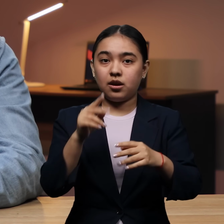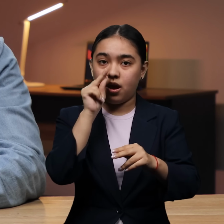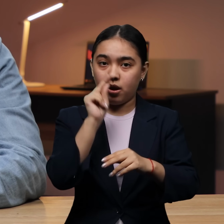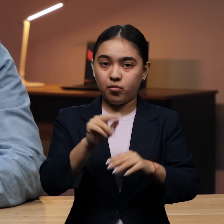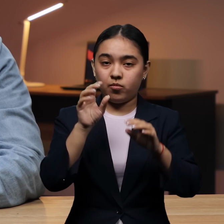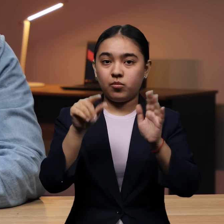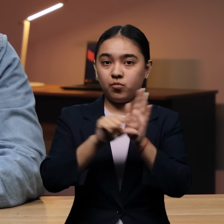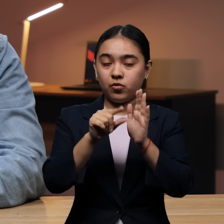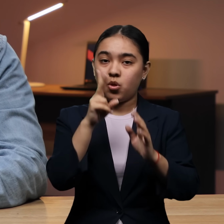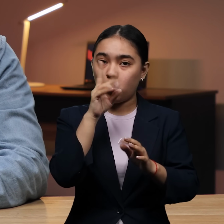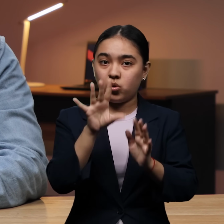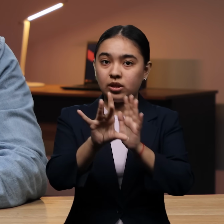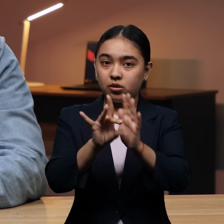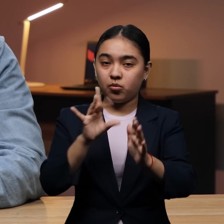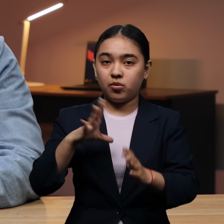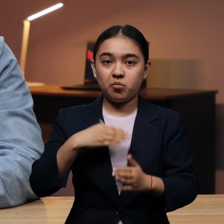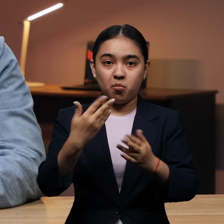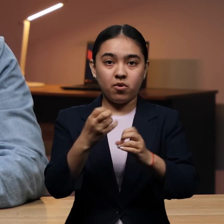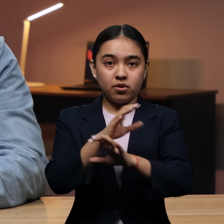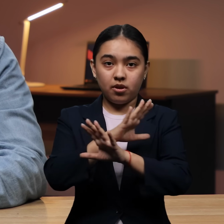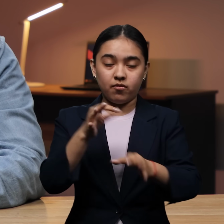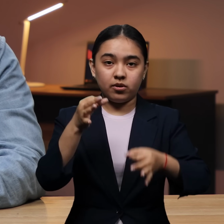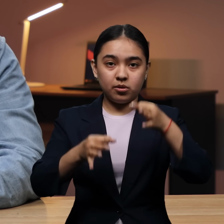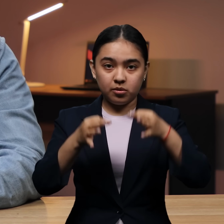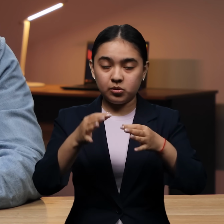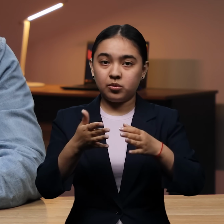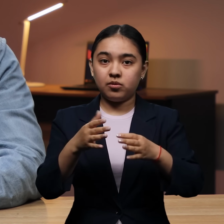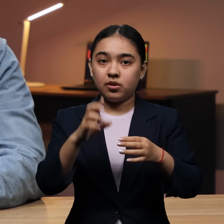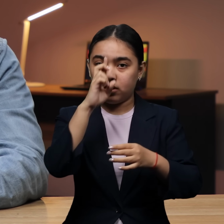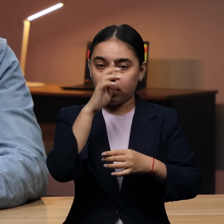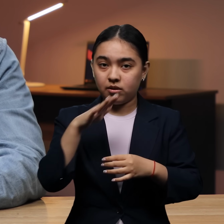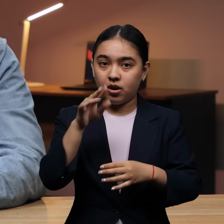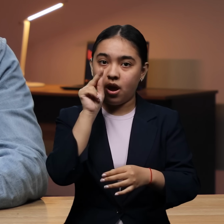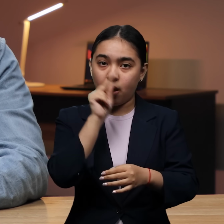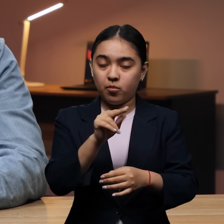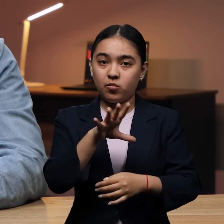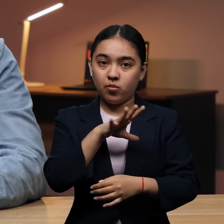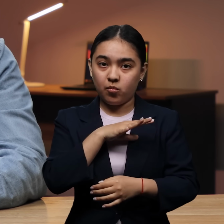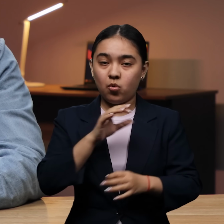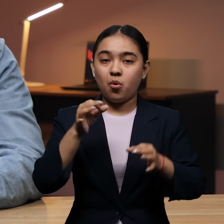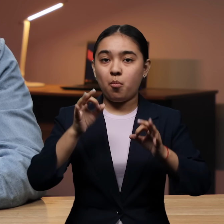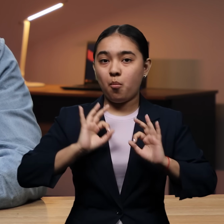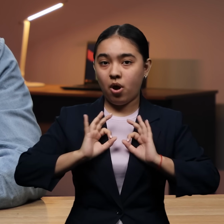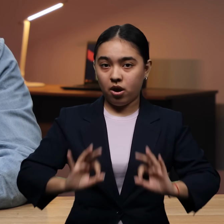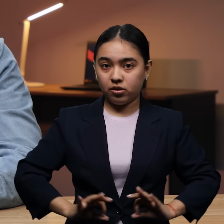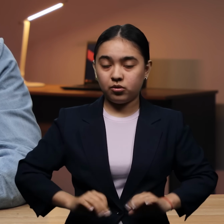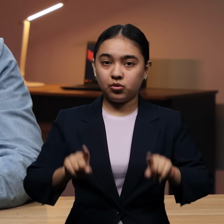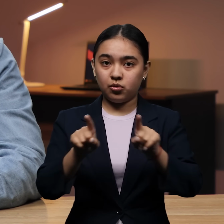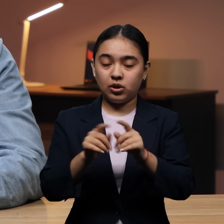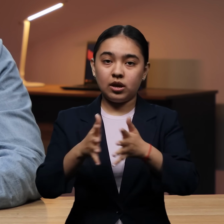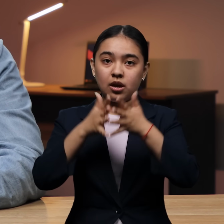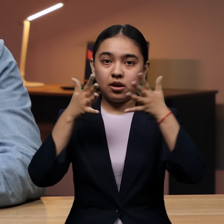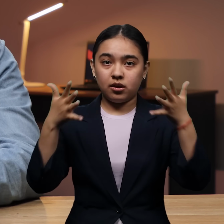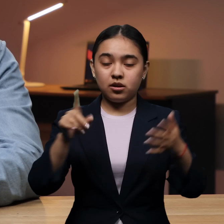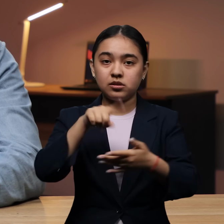Agar ayblov moddasi noto'g'ri tanlangan bo'lsa, bu nafaqat sudga, balki davlat ayblovchisi bo'lgan prokuraturaga